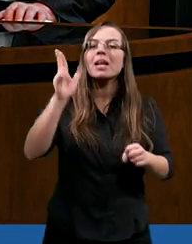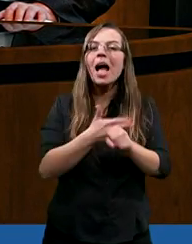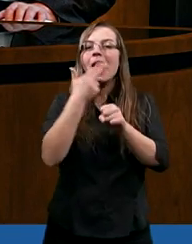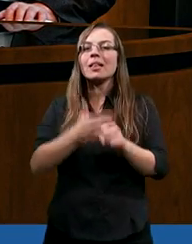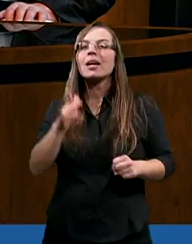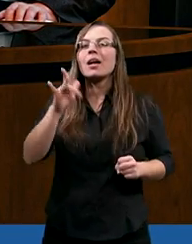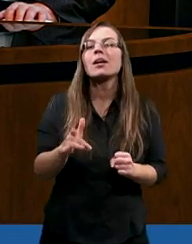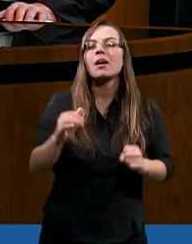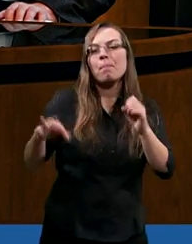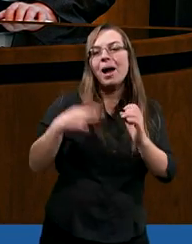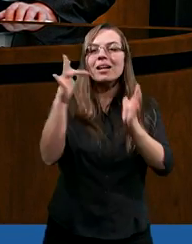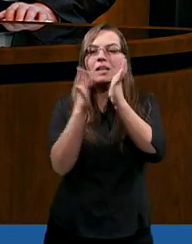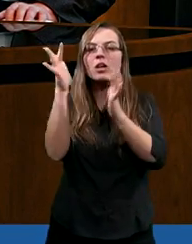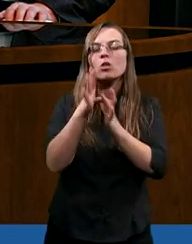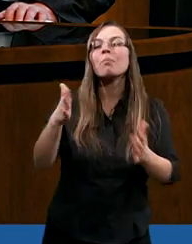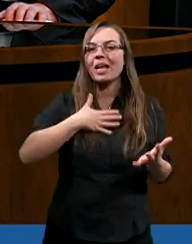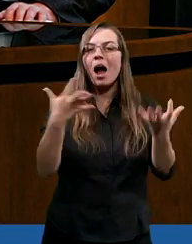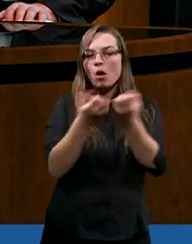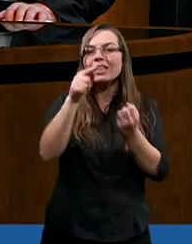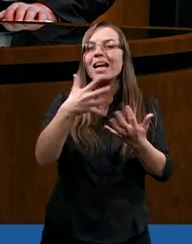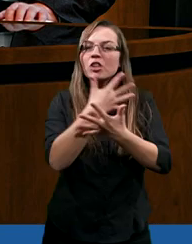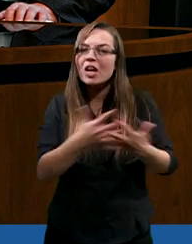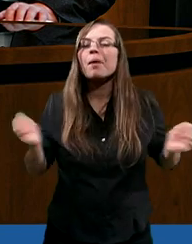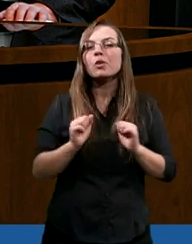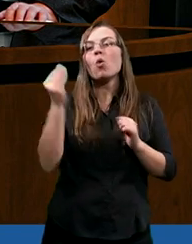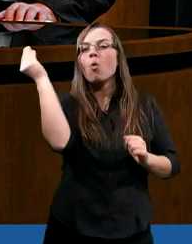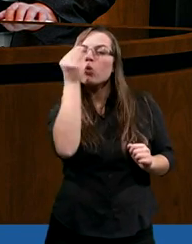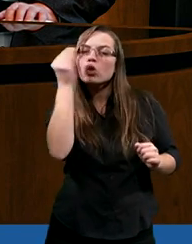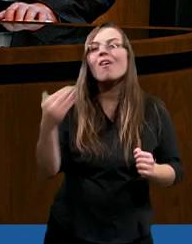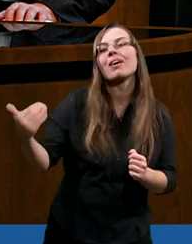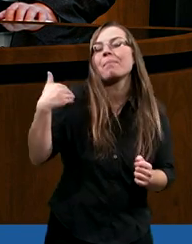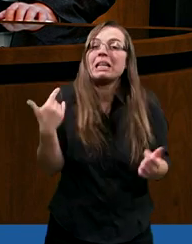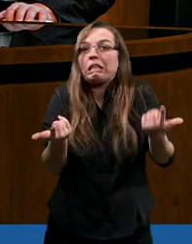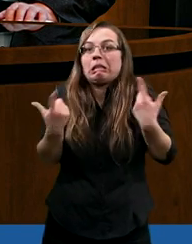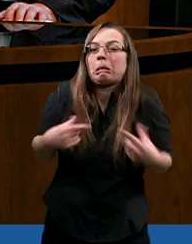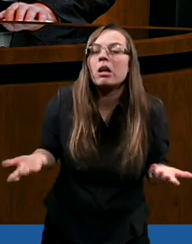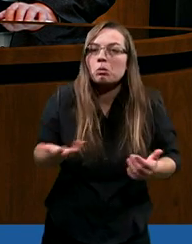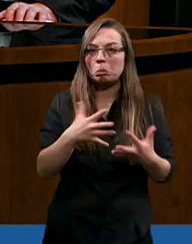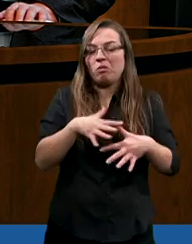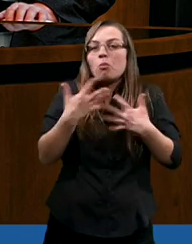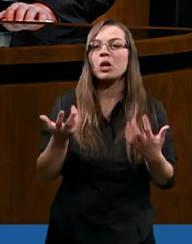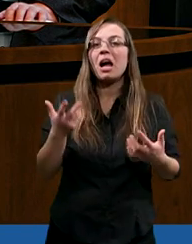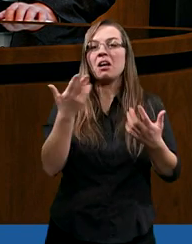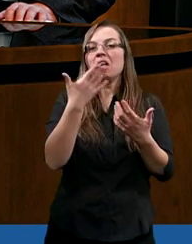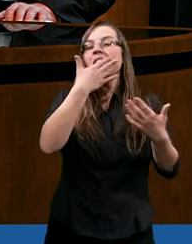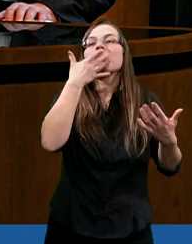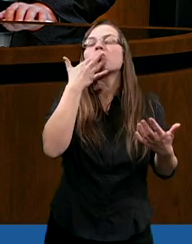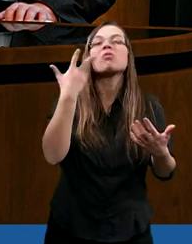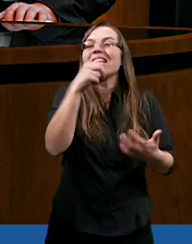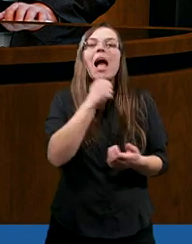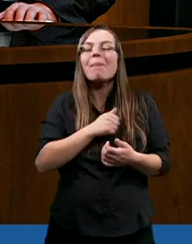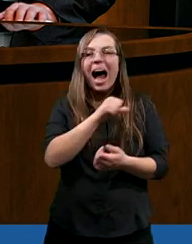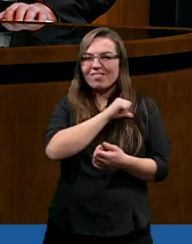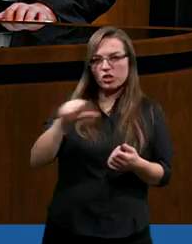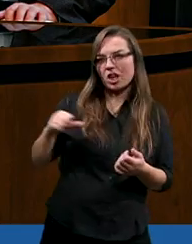Kiedy Pan Jezus miał odchodzić z tej ziemi, uczniowie byli zatrwożeni i powiedział, że nie martwcie się.